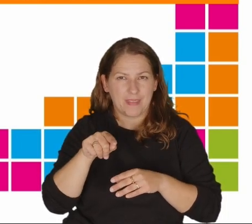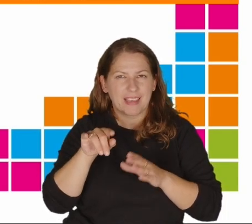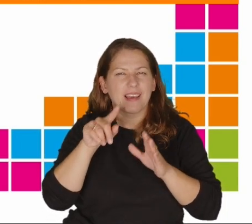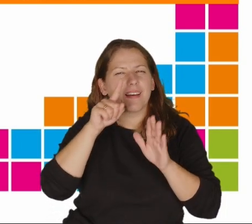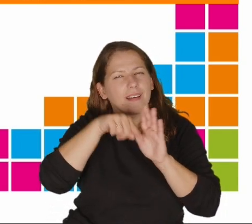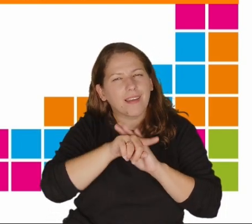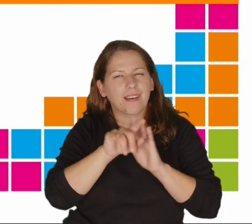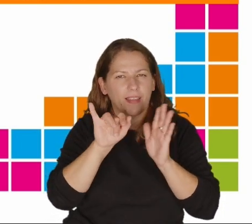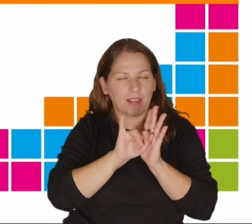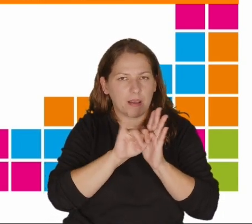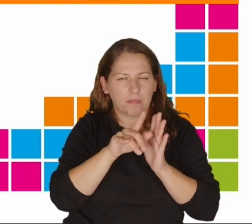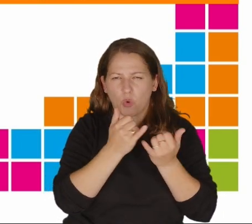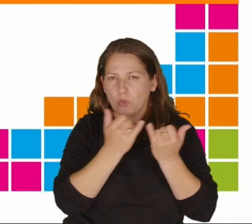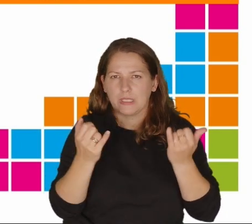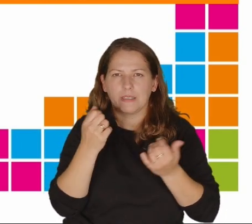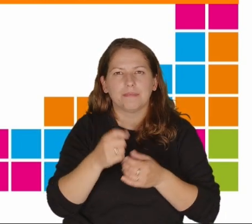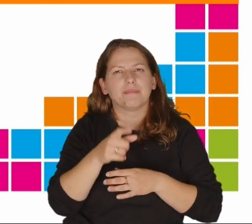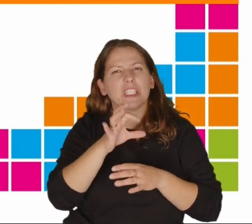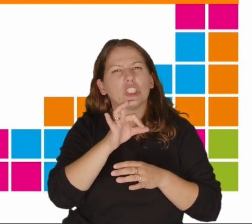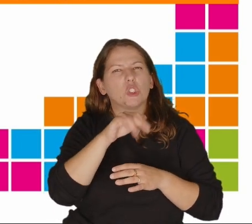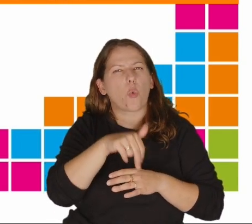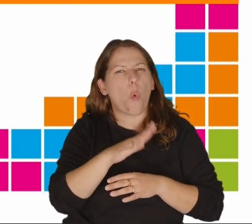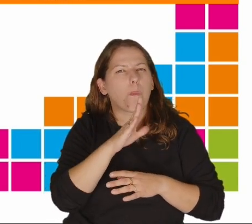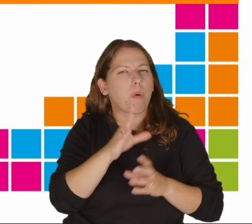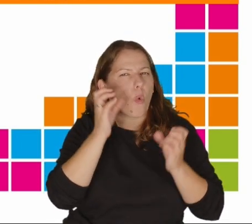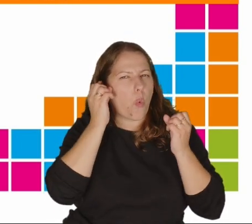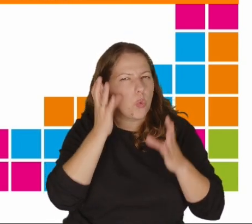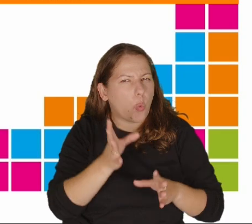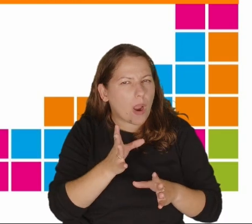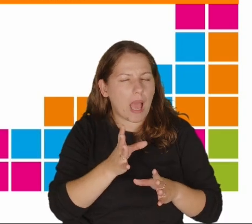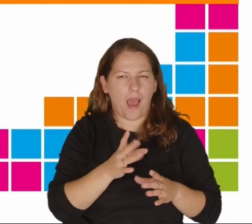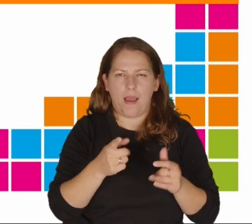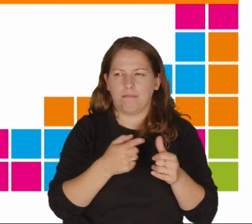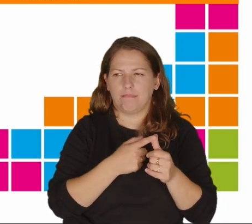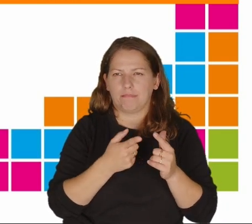instagramowych, dotyczyła różnych kwestii subkulturowych,